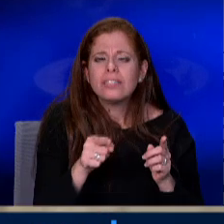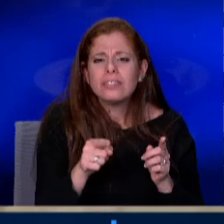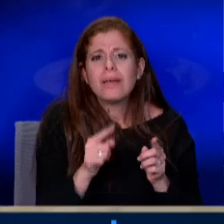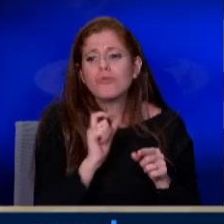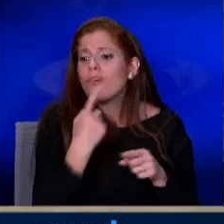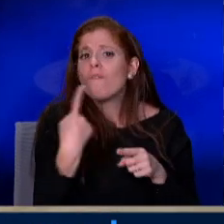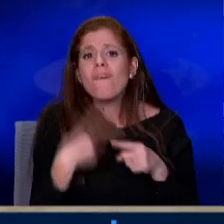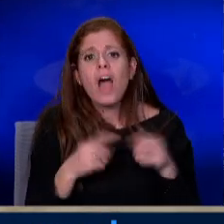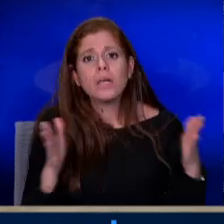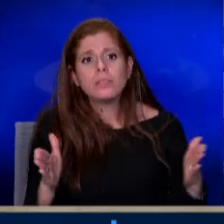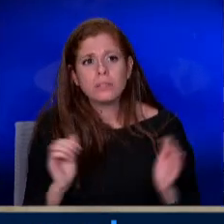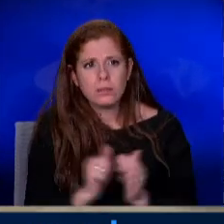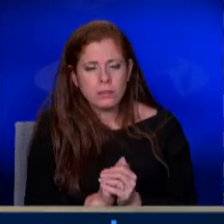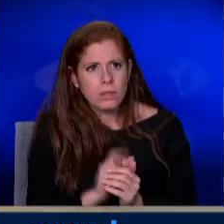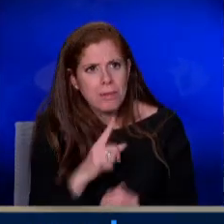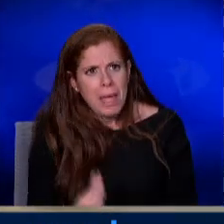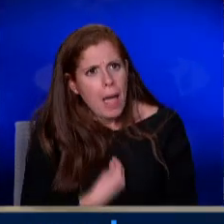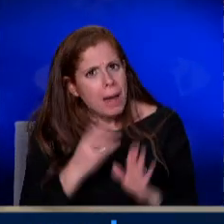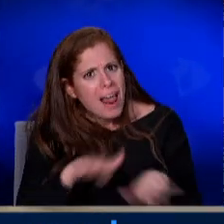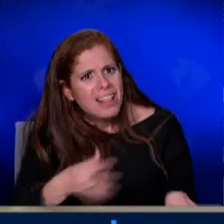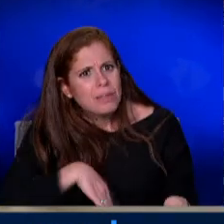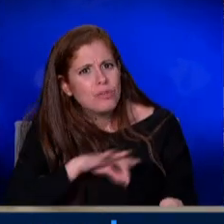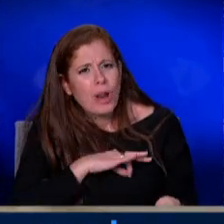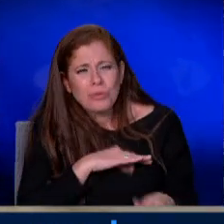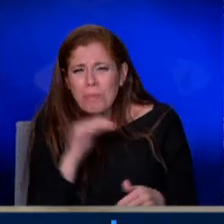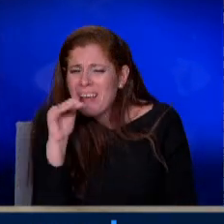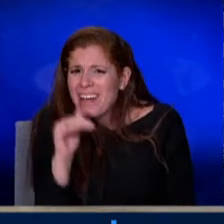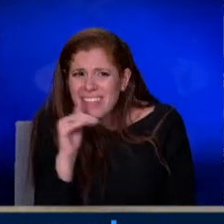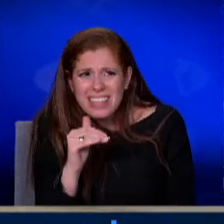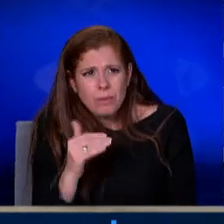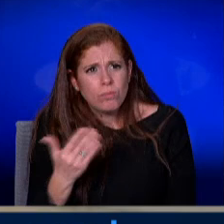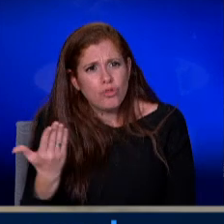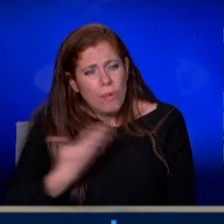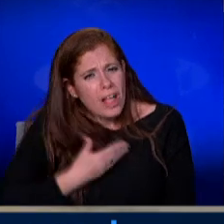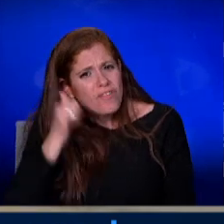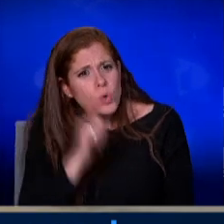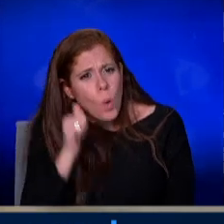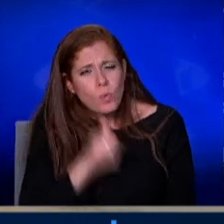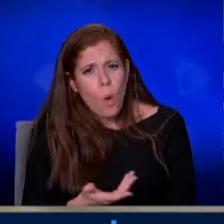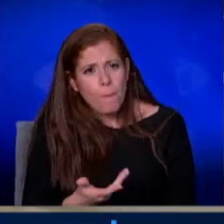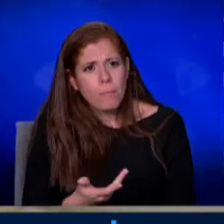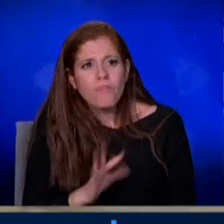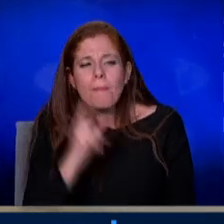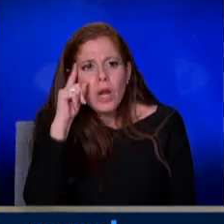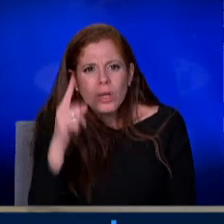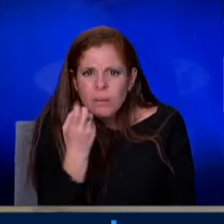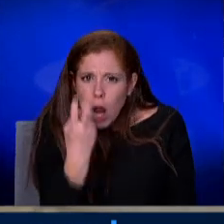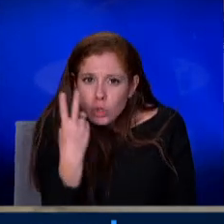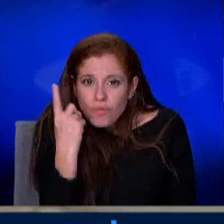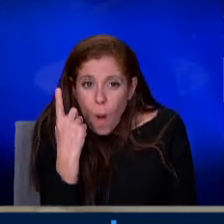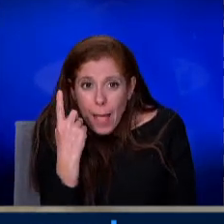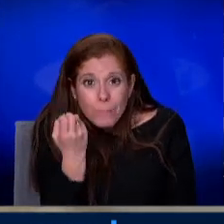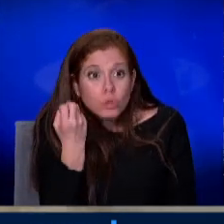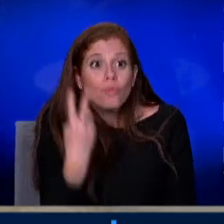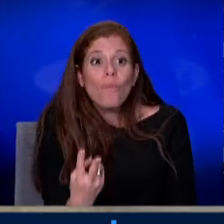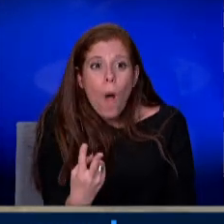בלבד. מי ריחם על הילדים שלנו שהם כאלה קטנים שהם חטפו יום יום? ועל מה אנחנו יודעים? על שבועיים? על